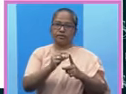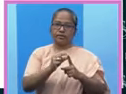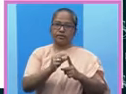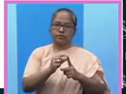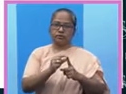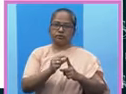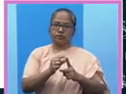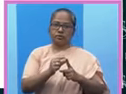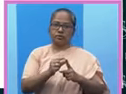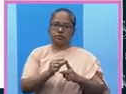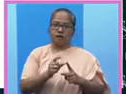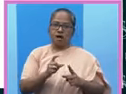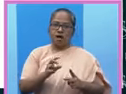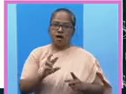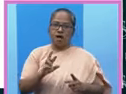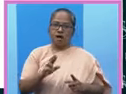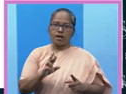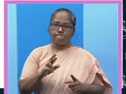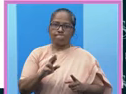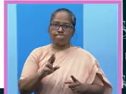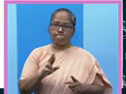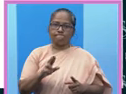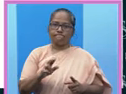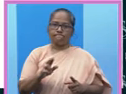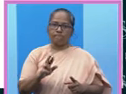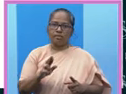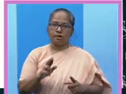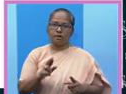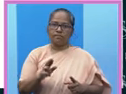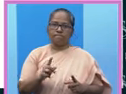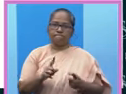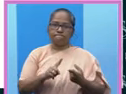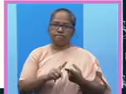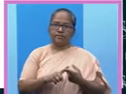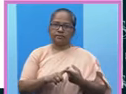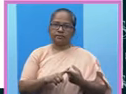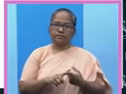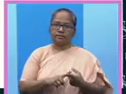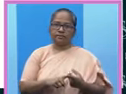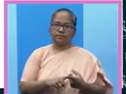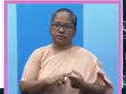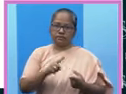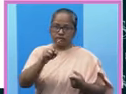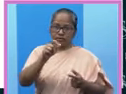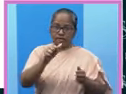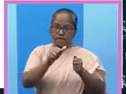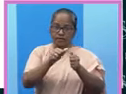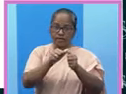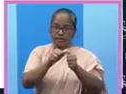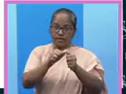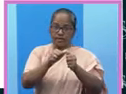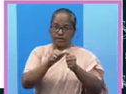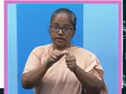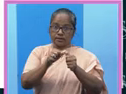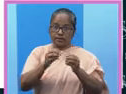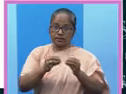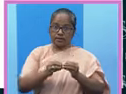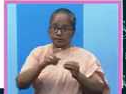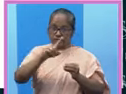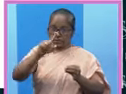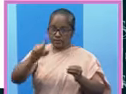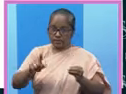இங்கேருந்து இதுவரை என்னது? அது ஆரம் இல்லையா? ஆர் ப்ளஸ். அப்புறம் இங்கேருந்து இது வரைக்கும் வருது, இது என்னது? வில்லின்